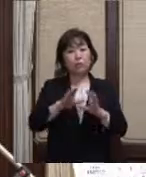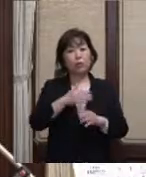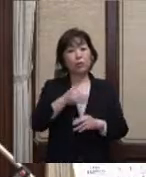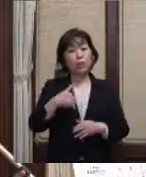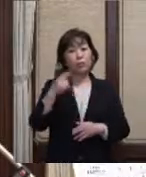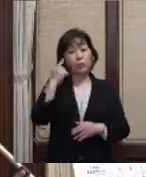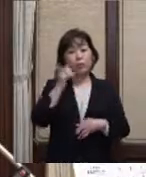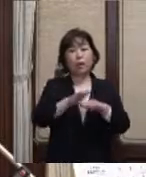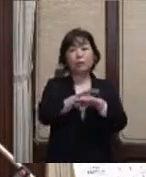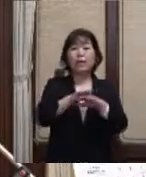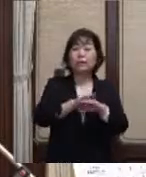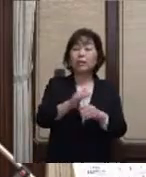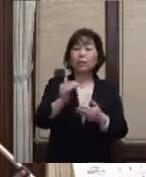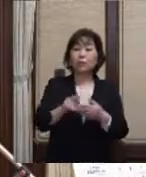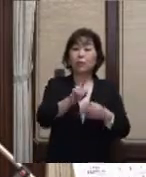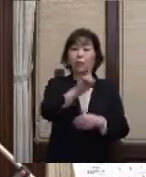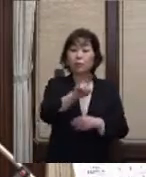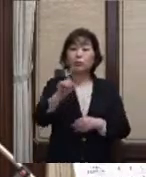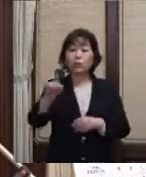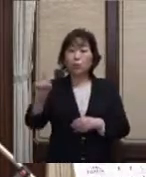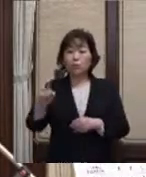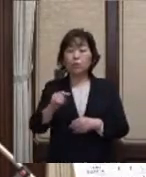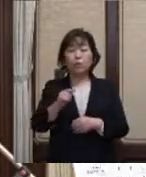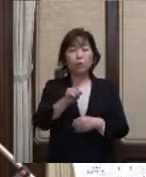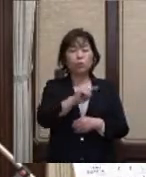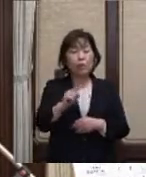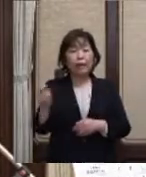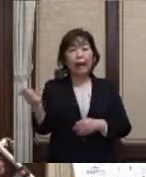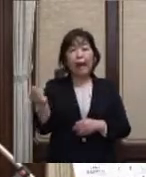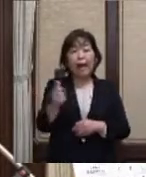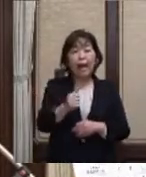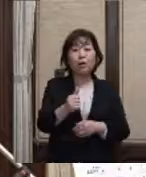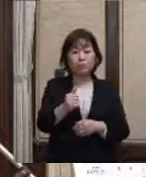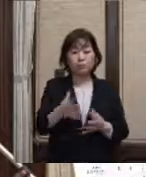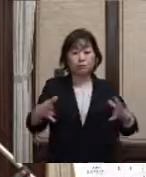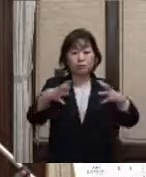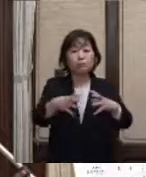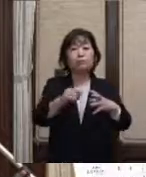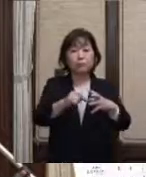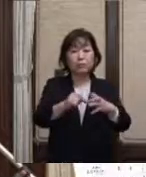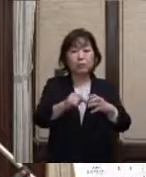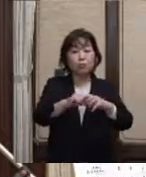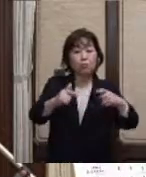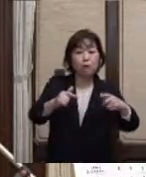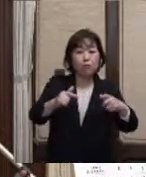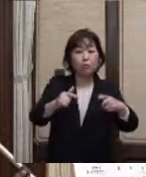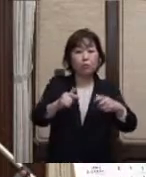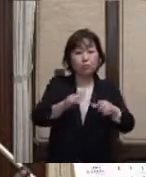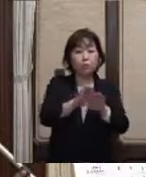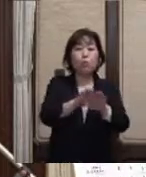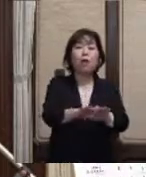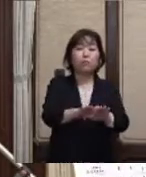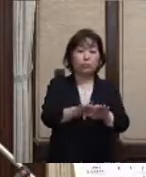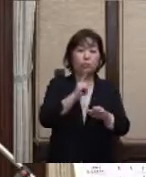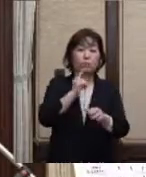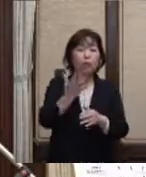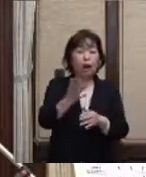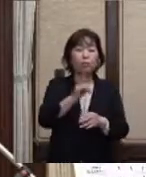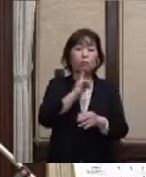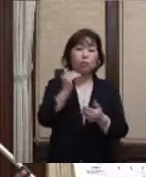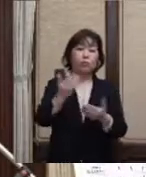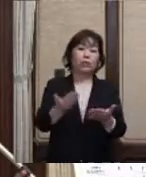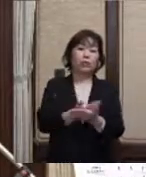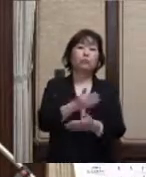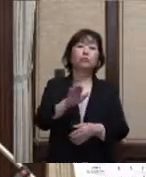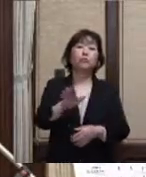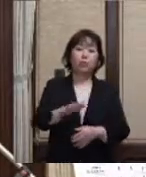ので、大事なことは一つ一つどれだけ早く囲い込んで、拡大を防ぐ手立てが打てるかという、この勝負だと思っ